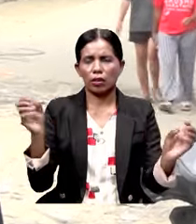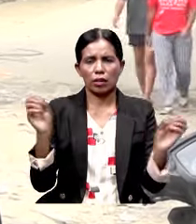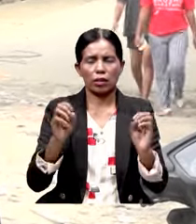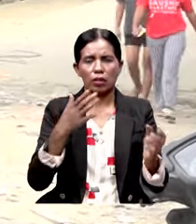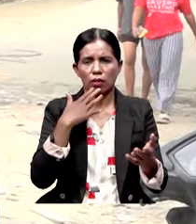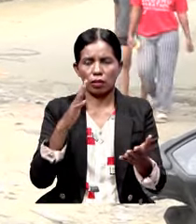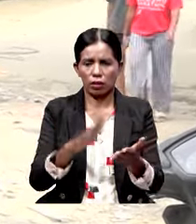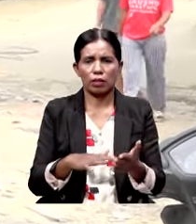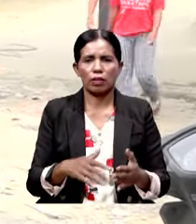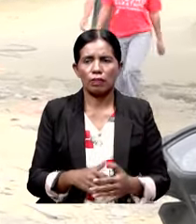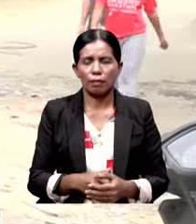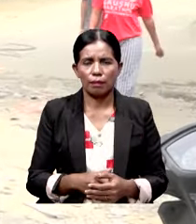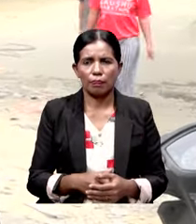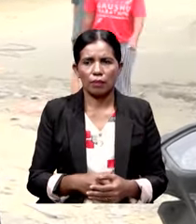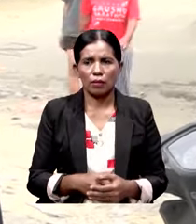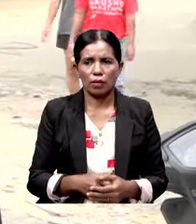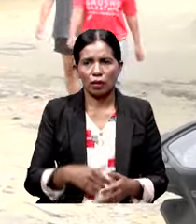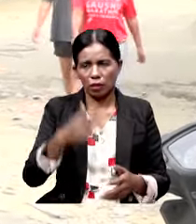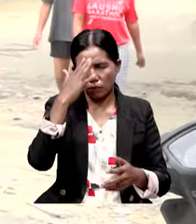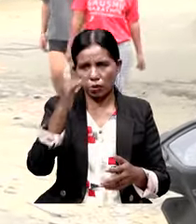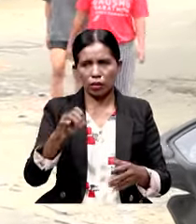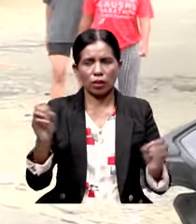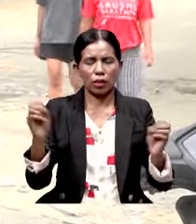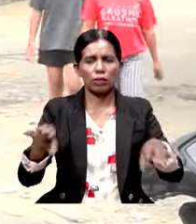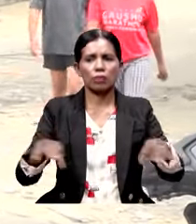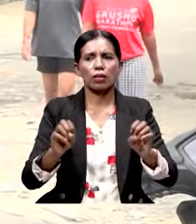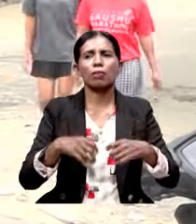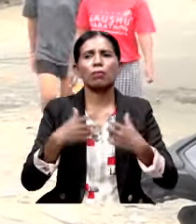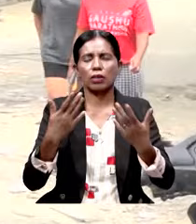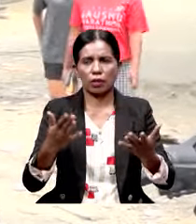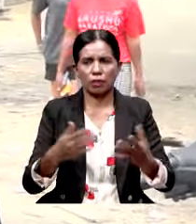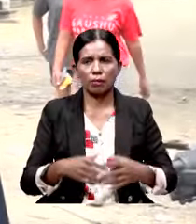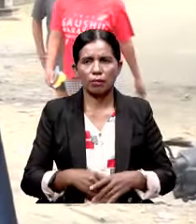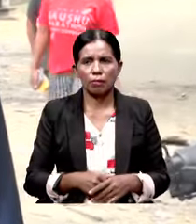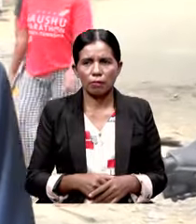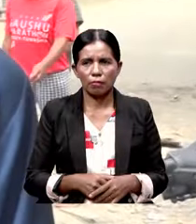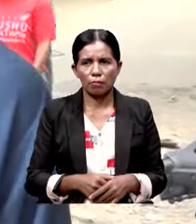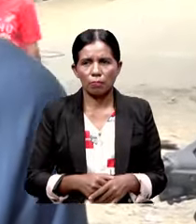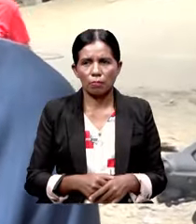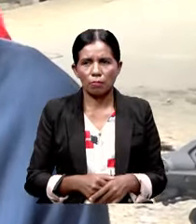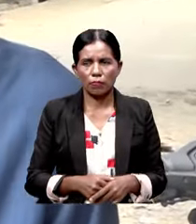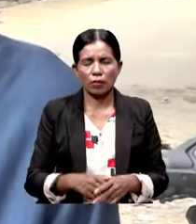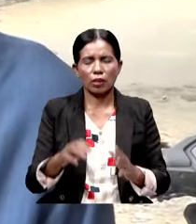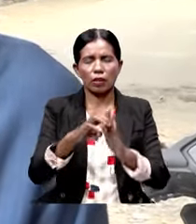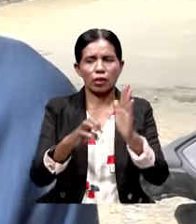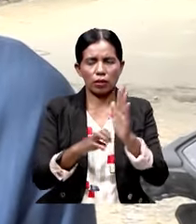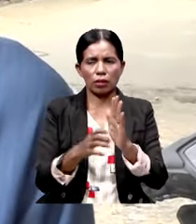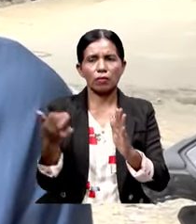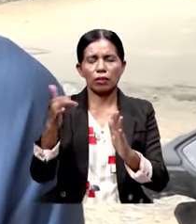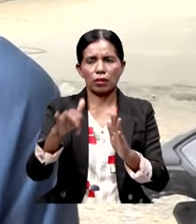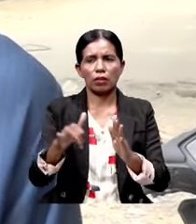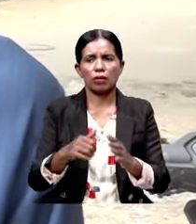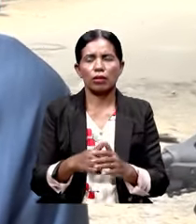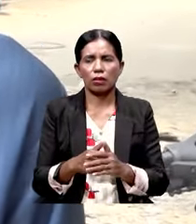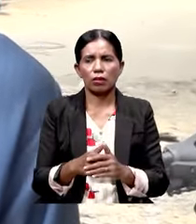Eh. Nusa ma ga la servis juga nusa. Servis be istar sira be ne ne. Sa be